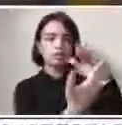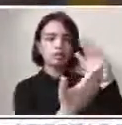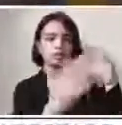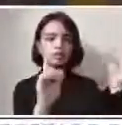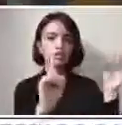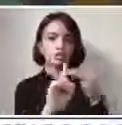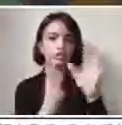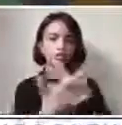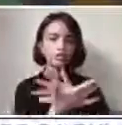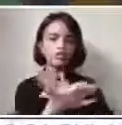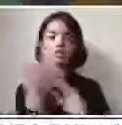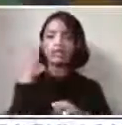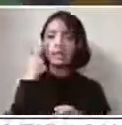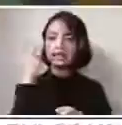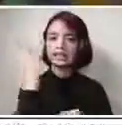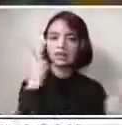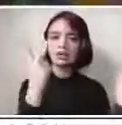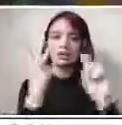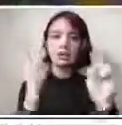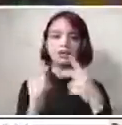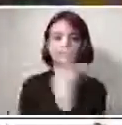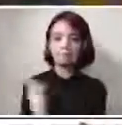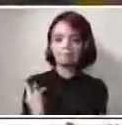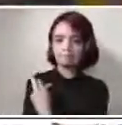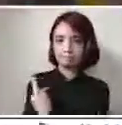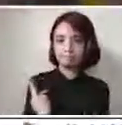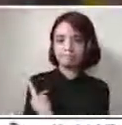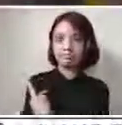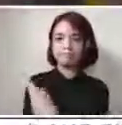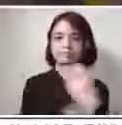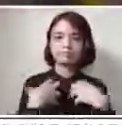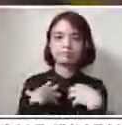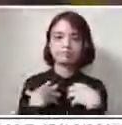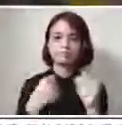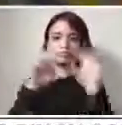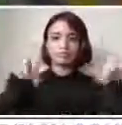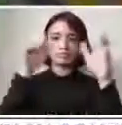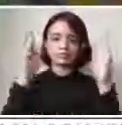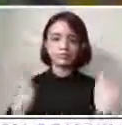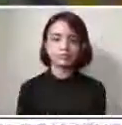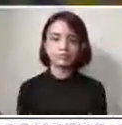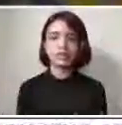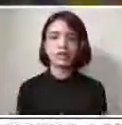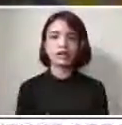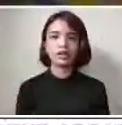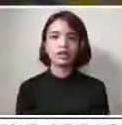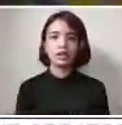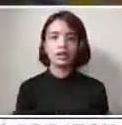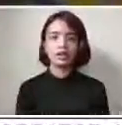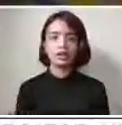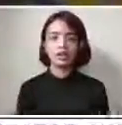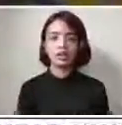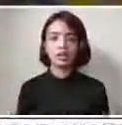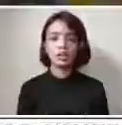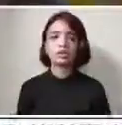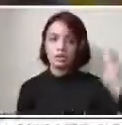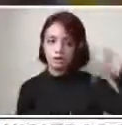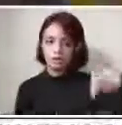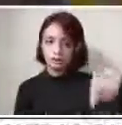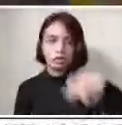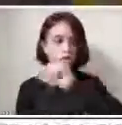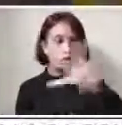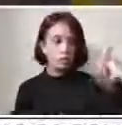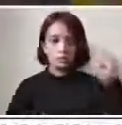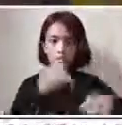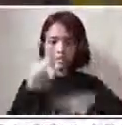nating inaasahan ang pag-iral ng Southwest Monsoon o Habagat na nakakaapekto ngayon dito sa extreme northern Luzon. Makikita natin din sa